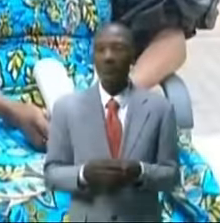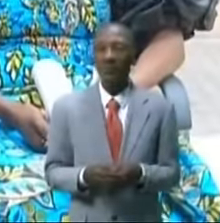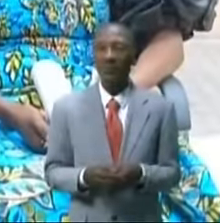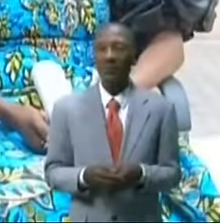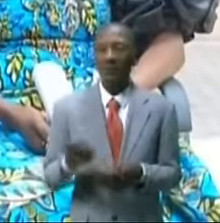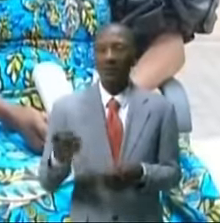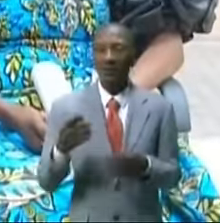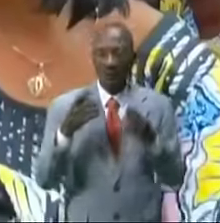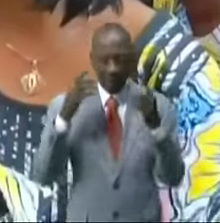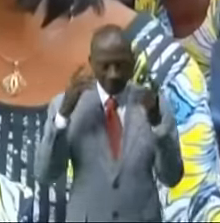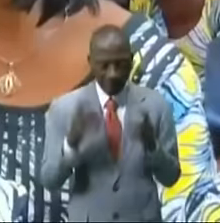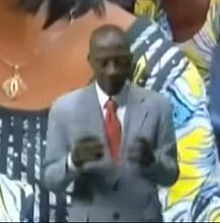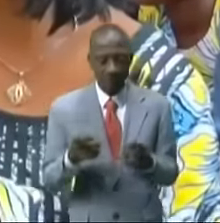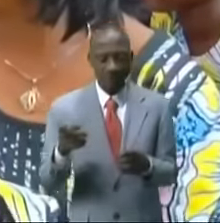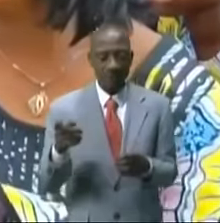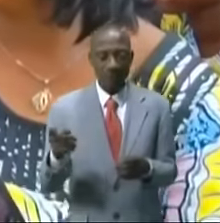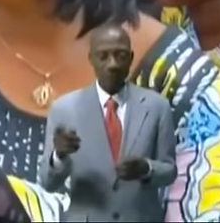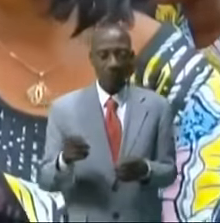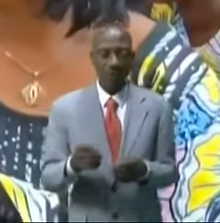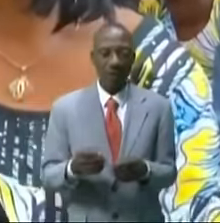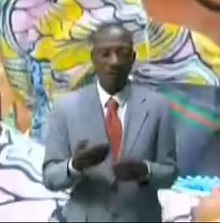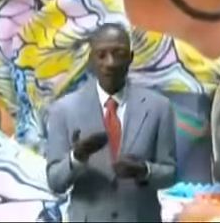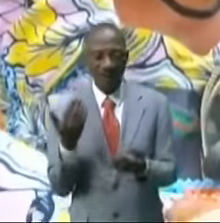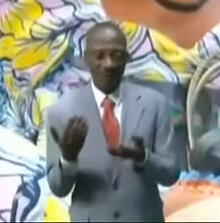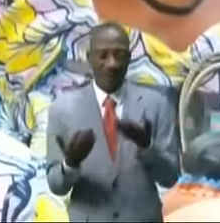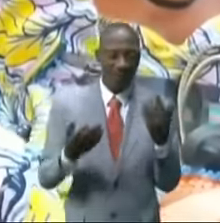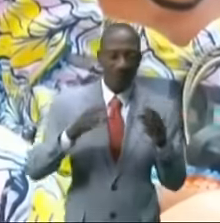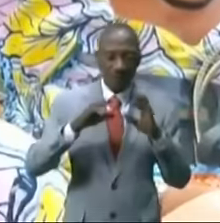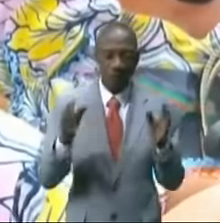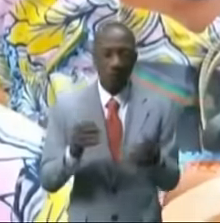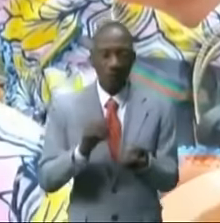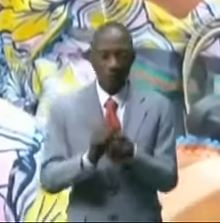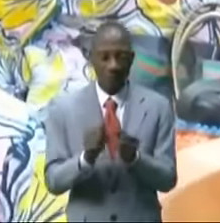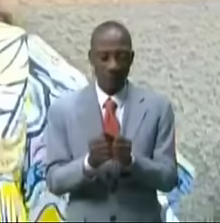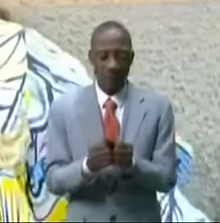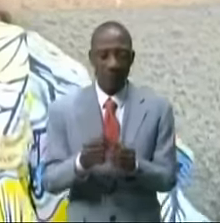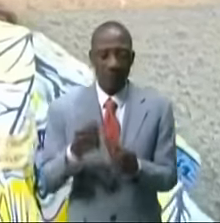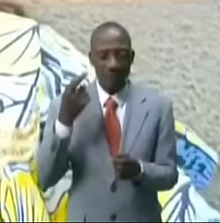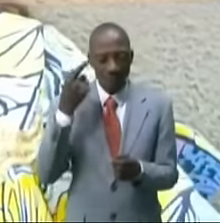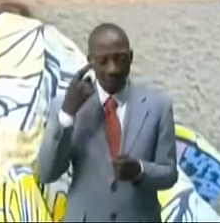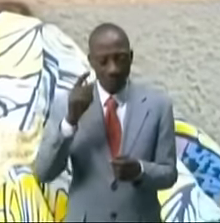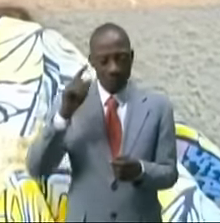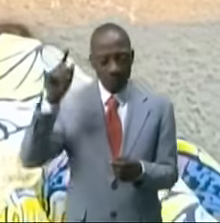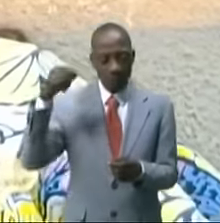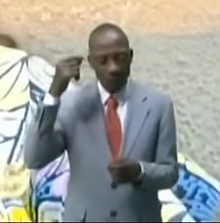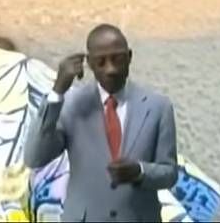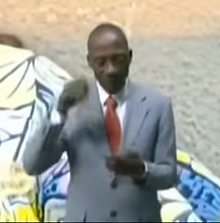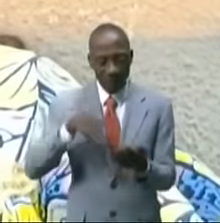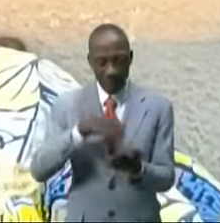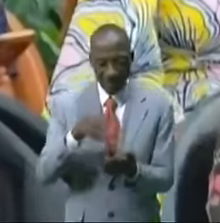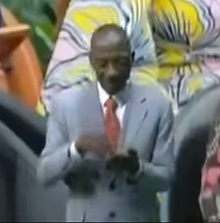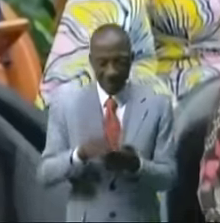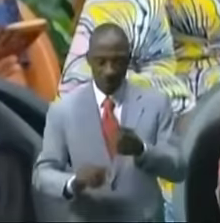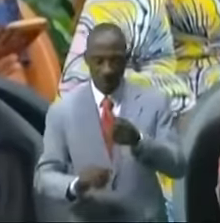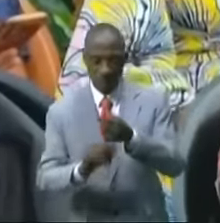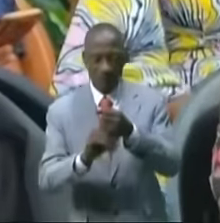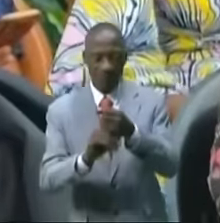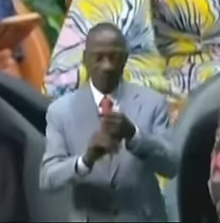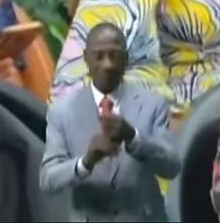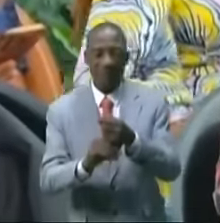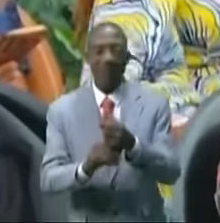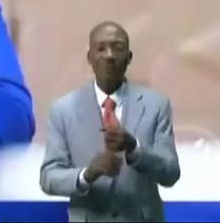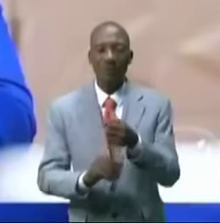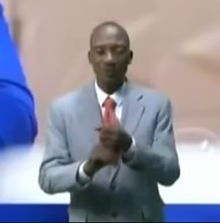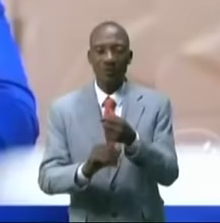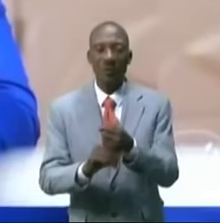déterminé à relever les défis qui nécessitent un accompagnement du gouvernement central pour répondre positivement à la vision